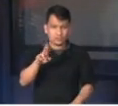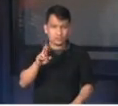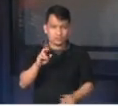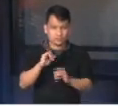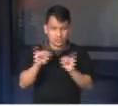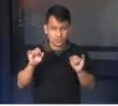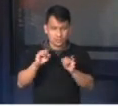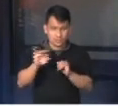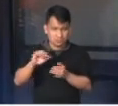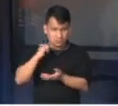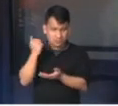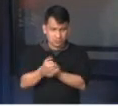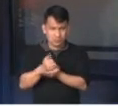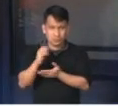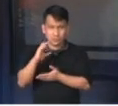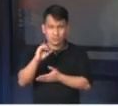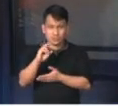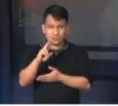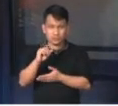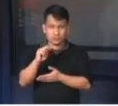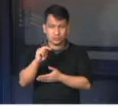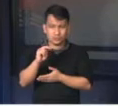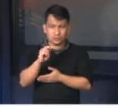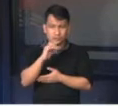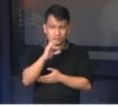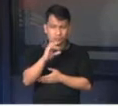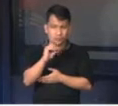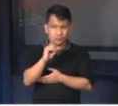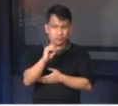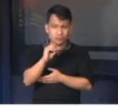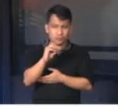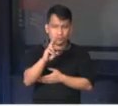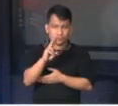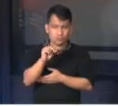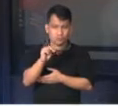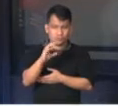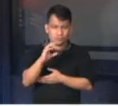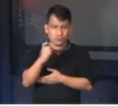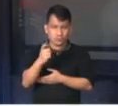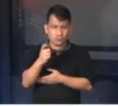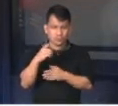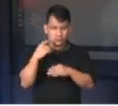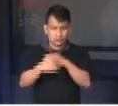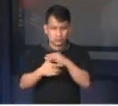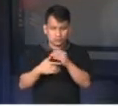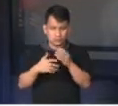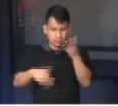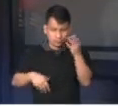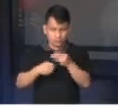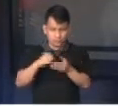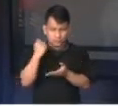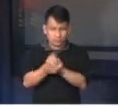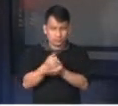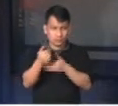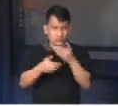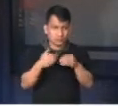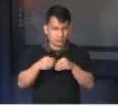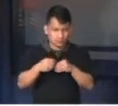kung aprubahan ng COVAX facility ang apela ng Pilipinas para makasama sa early rollout ng bakunang